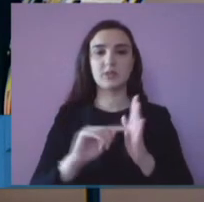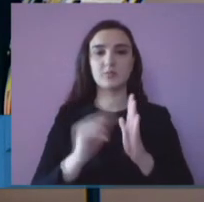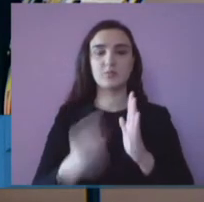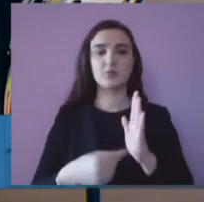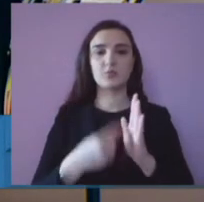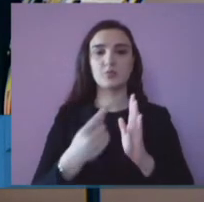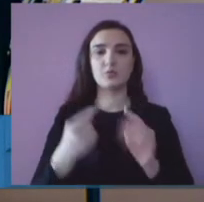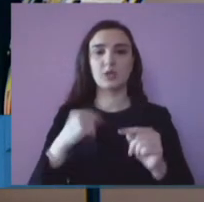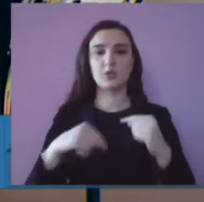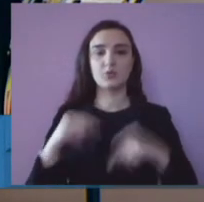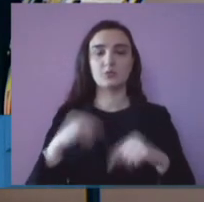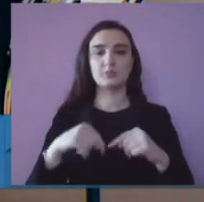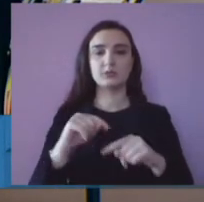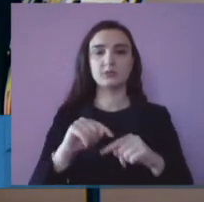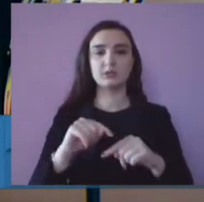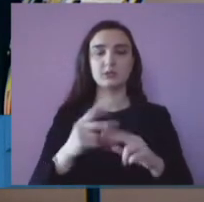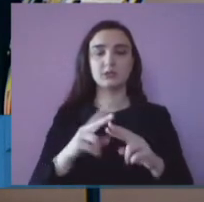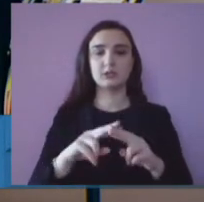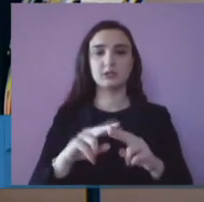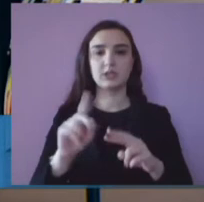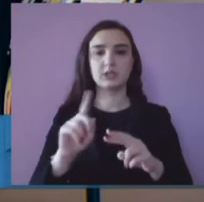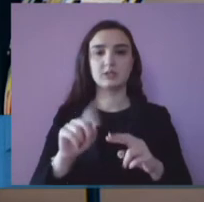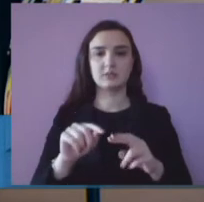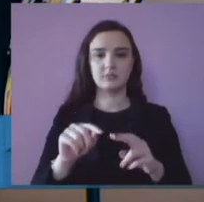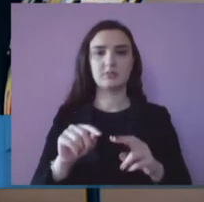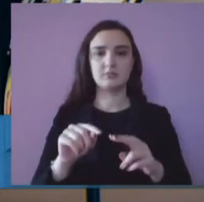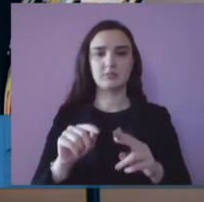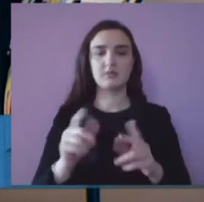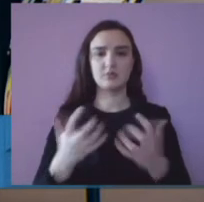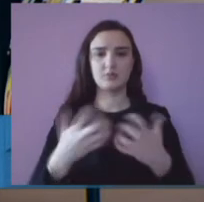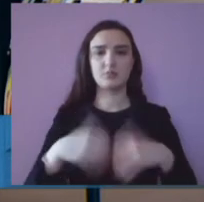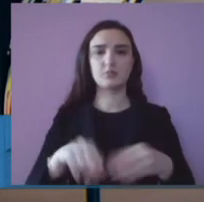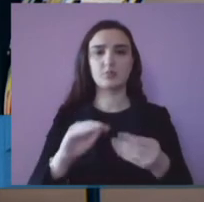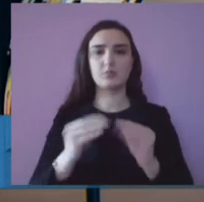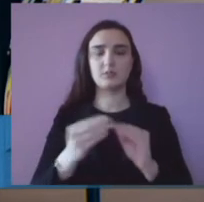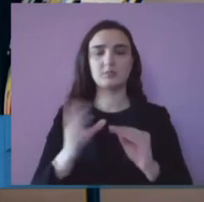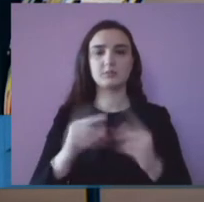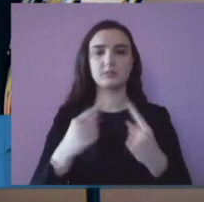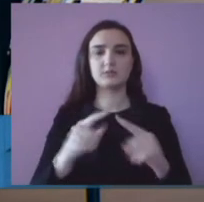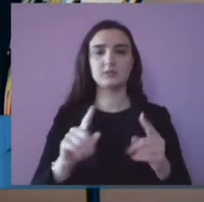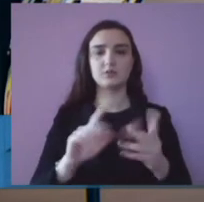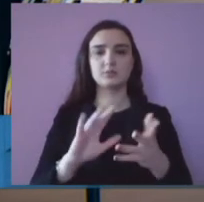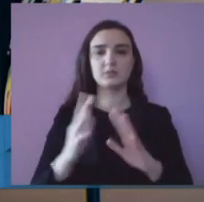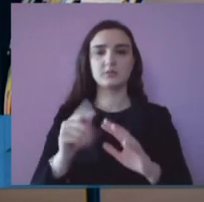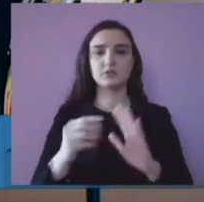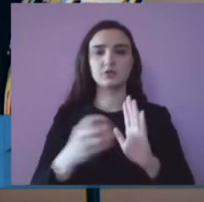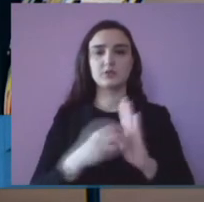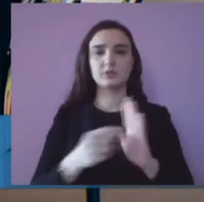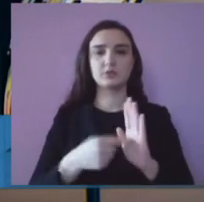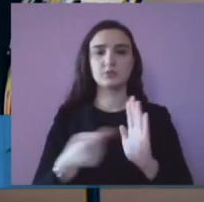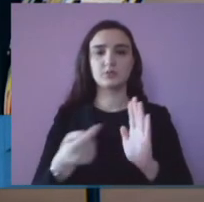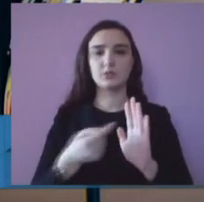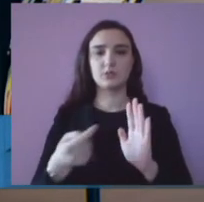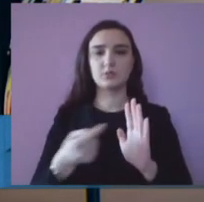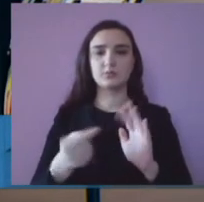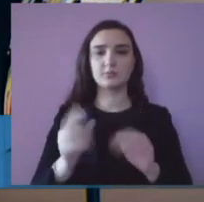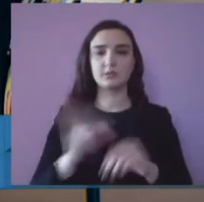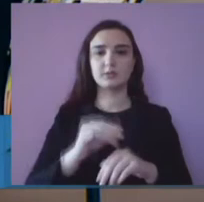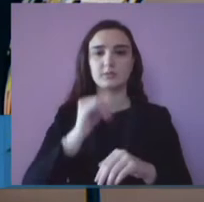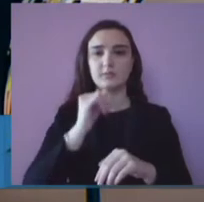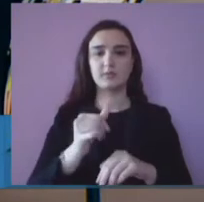ორგანოებზე ზეწოლას იწოდოს, რაც მექანიკურად ქმნის პრობლემას, სხვა შემთხვევაში კვანძი უარყოფით გავლენას ვერ